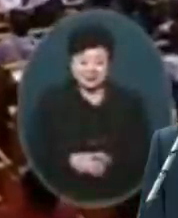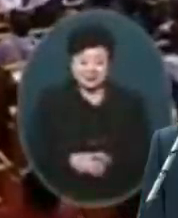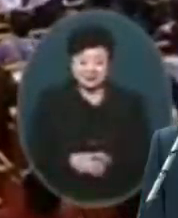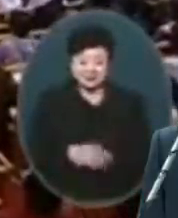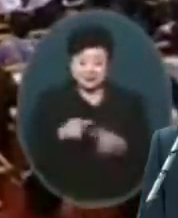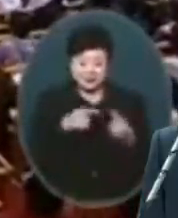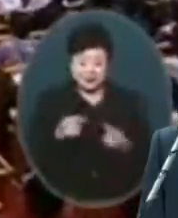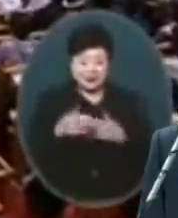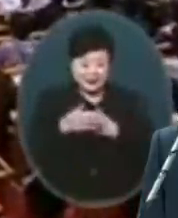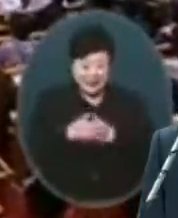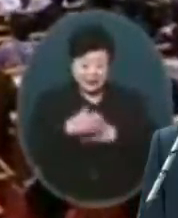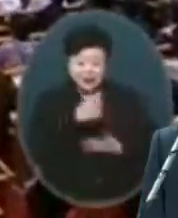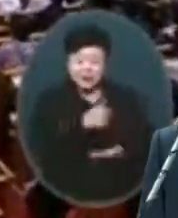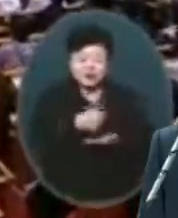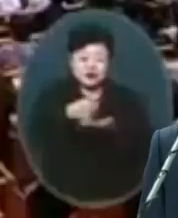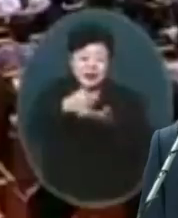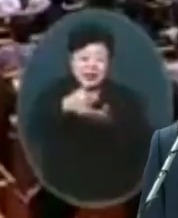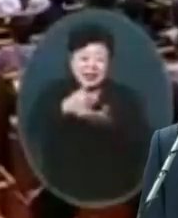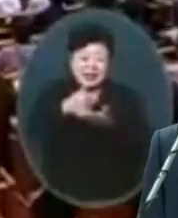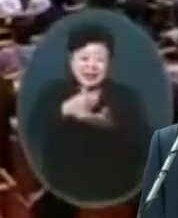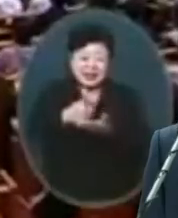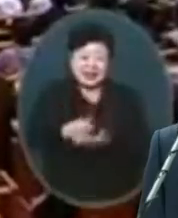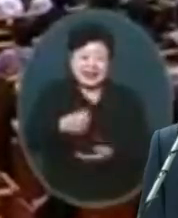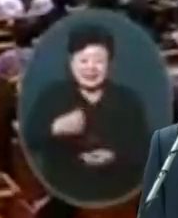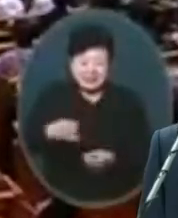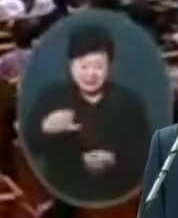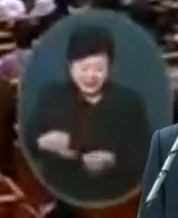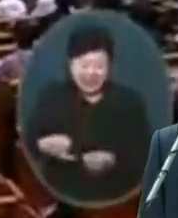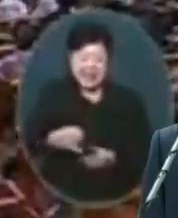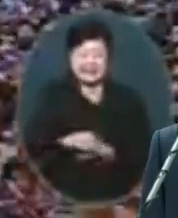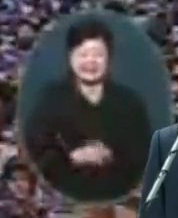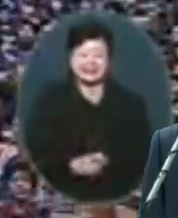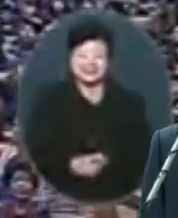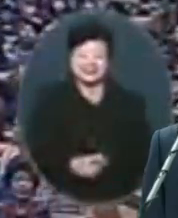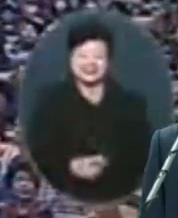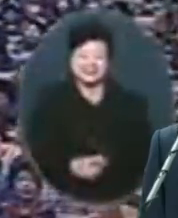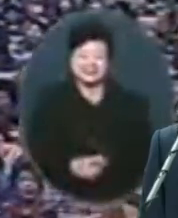한번 따라 말씀하시죠. 나는 주님의 자식이다.